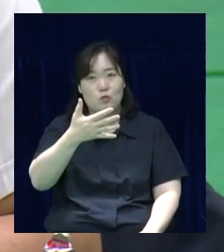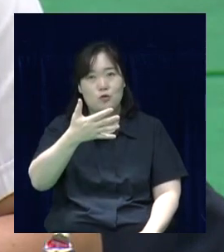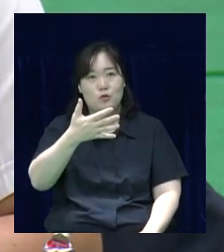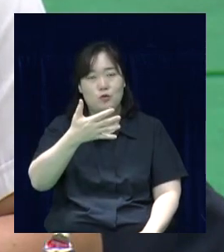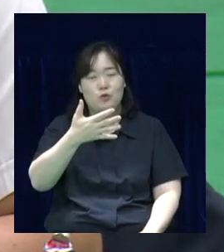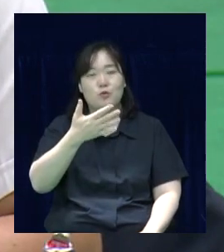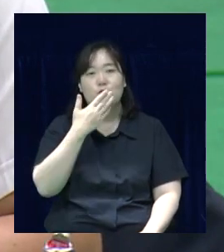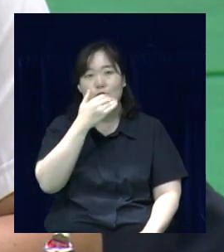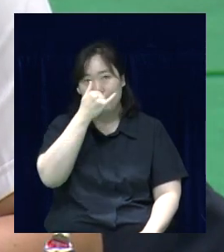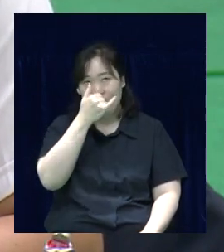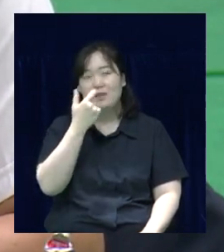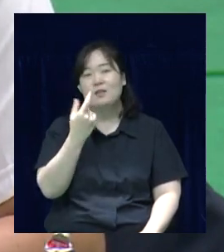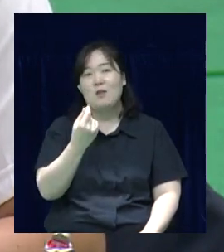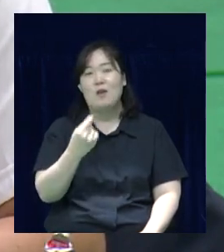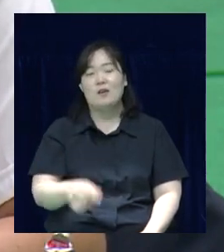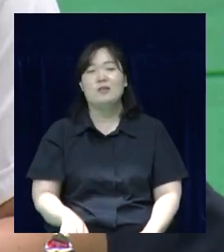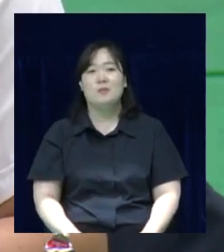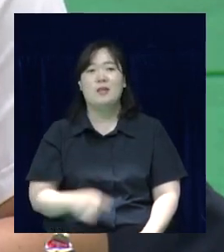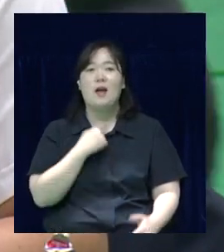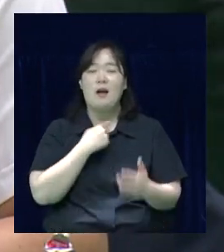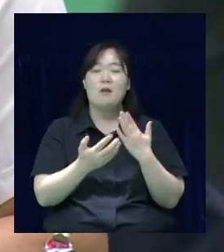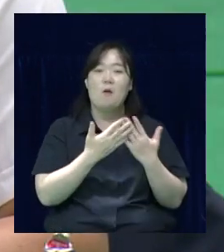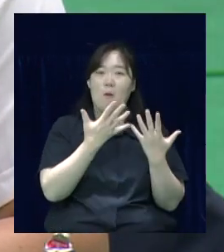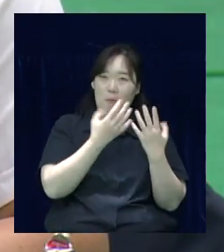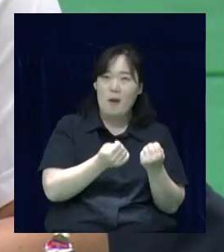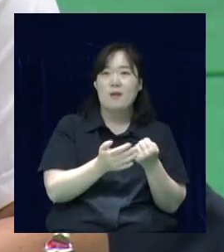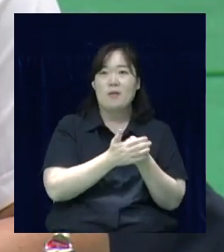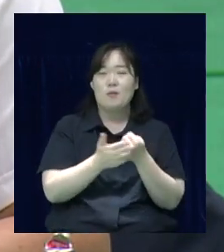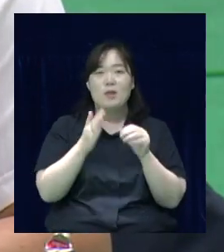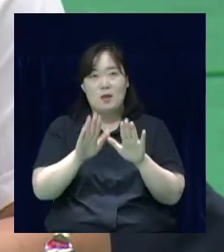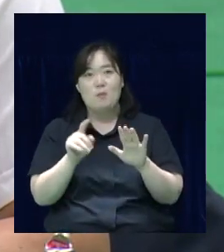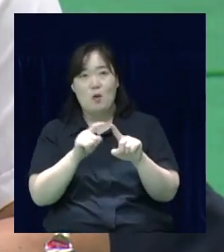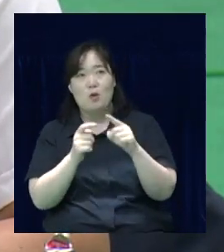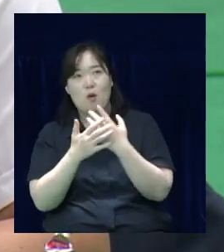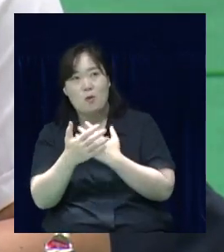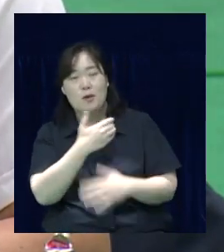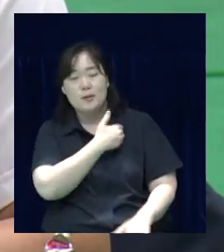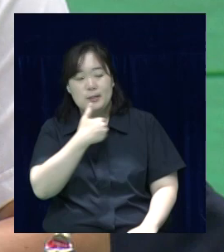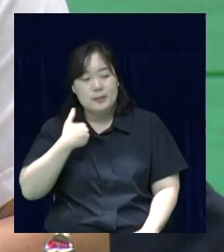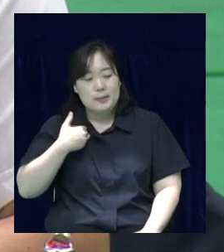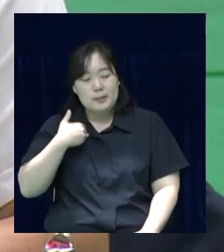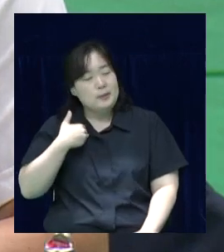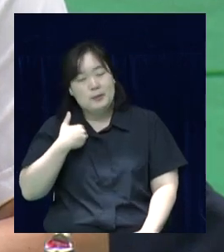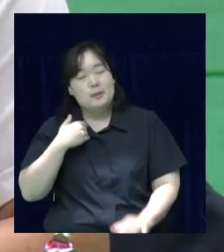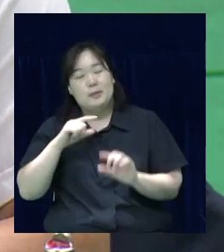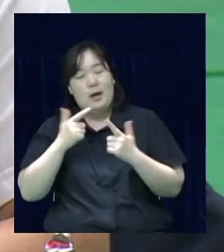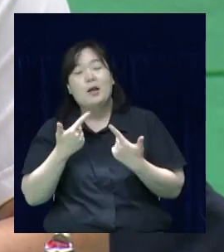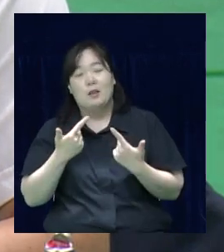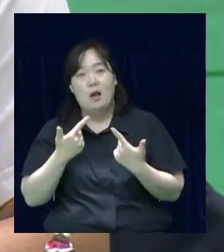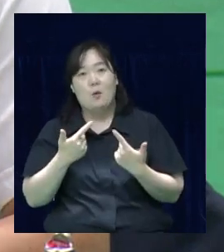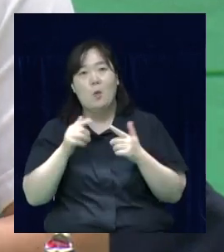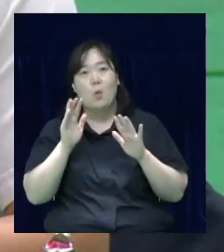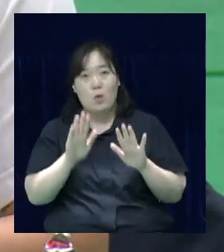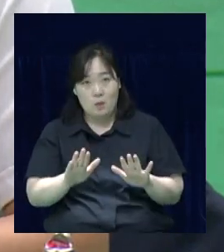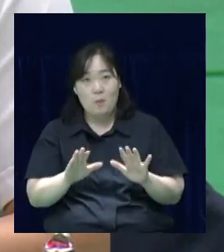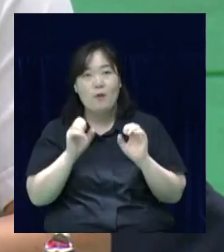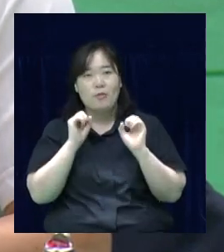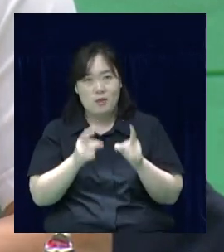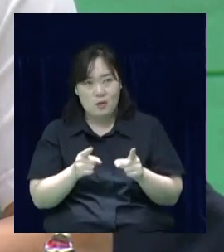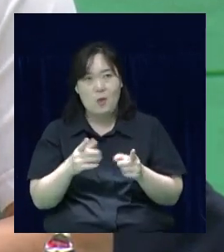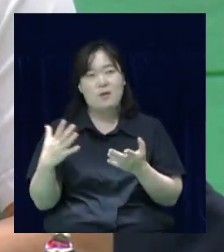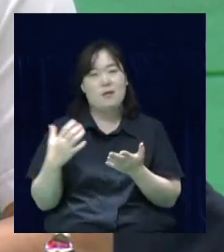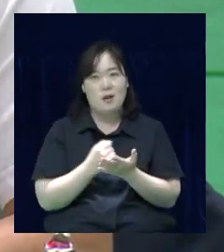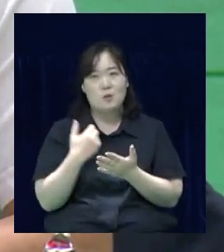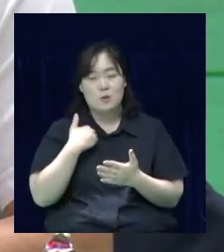보여준 것 같습니다. 네, 맞습니다. 경험이 많은 선수이기 때문에 이번 경기에 만족하지 않고 어떤 이번 경기를 계기로 해서 자기 몸